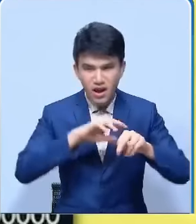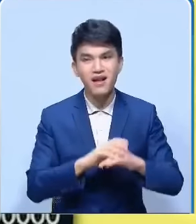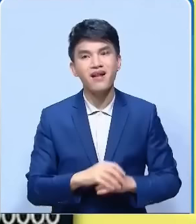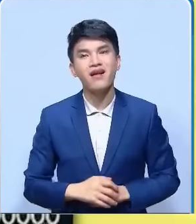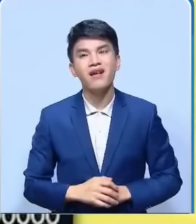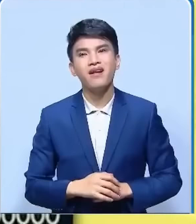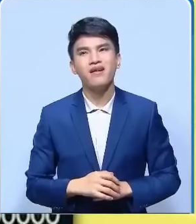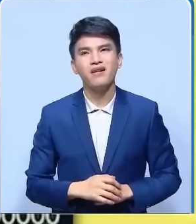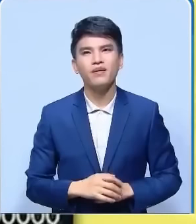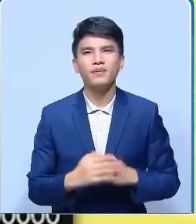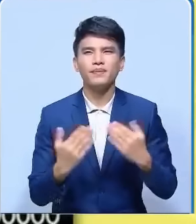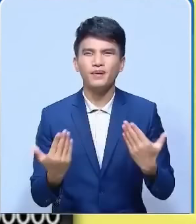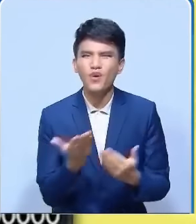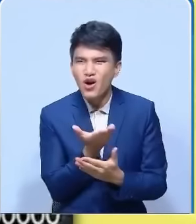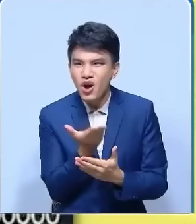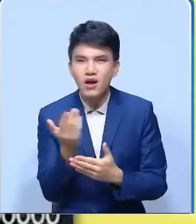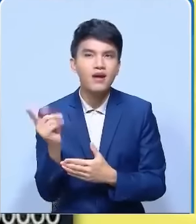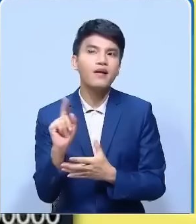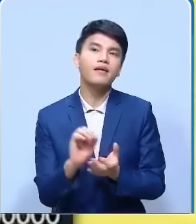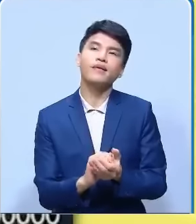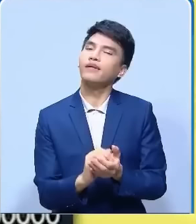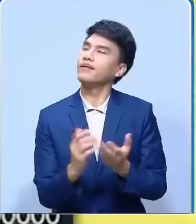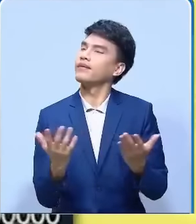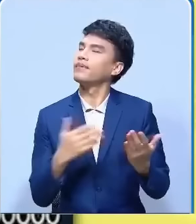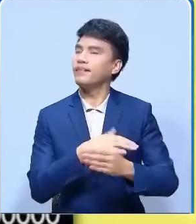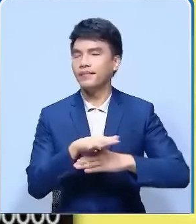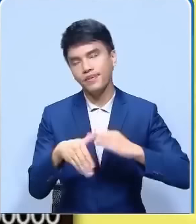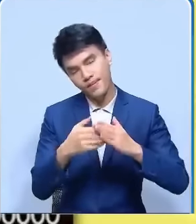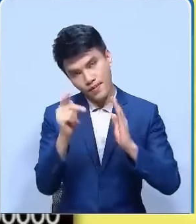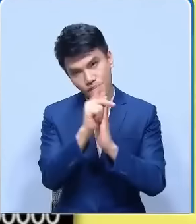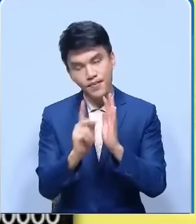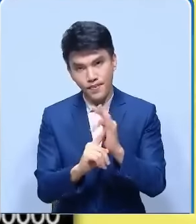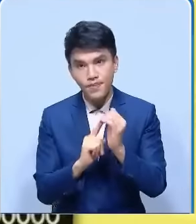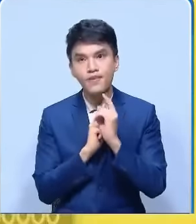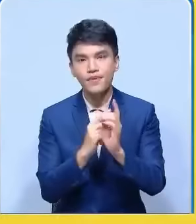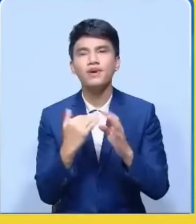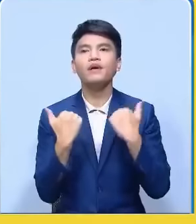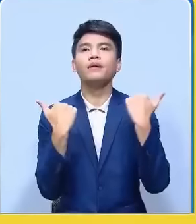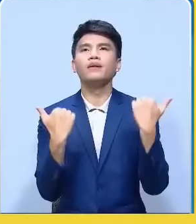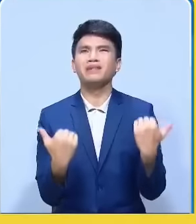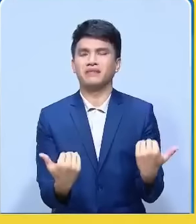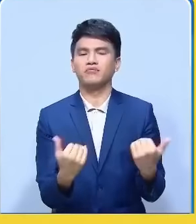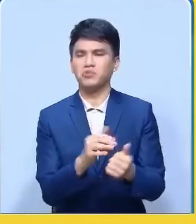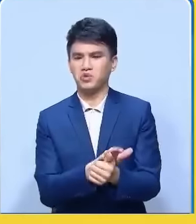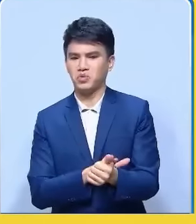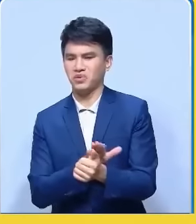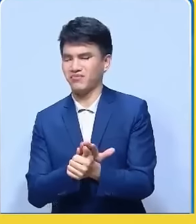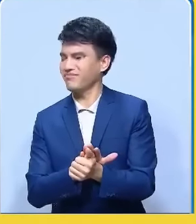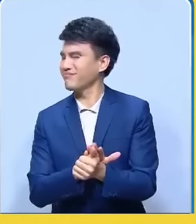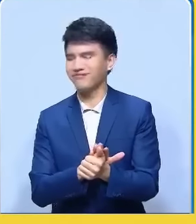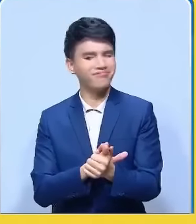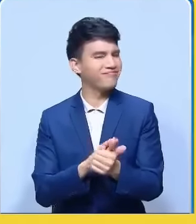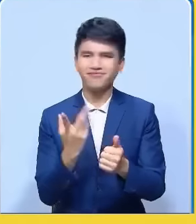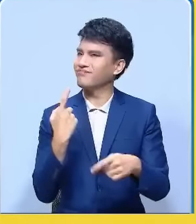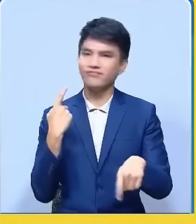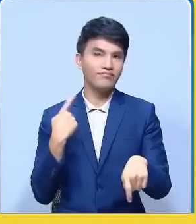ค่ะไม่ว่าจะวิงวอนยังไงนะคะคือทุกอย่างมันเป็นไปตามกฎหมายอะค่ะเจ้าหน้าที่ก็จะมาเห็นจงเห็นใจกันเนี่ยคงจะยากนะ